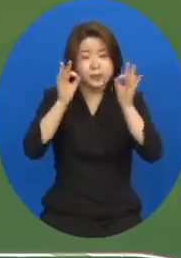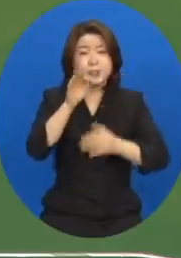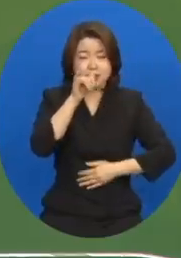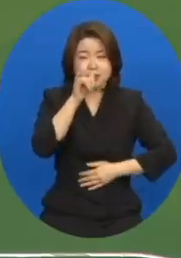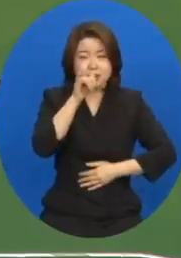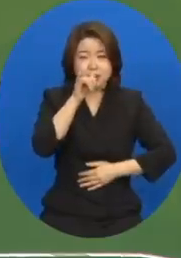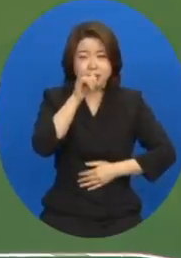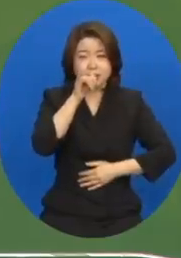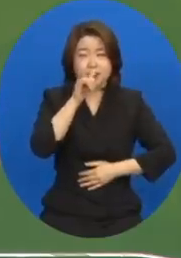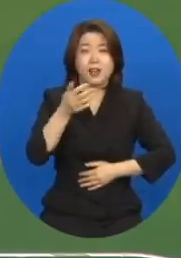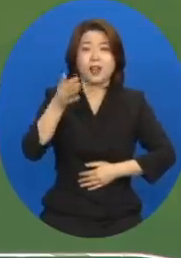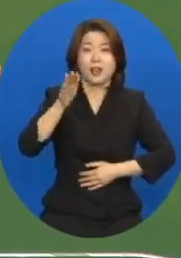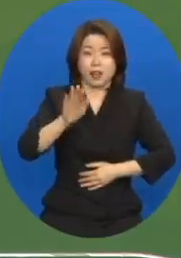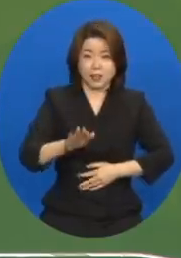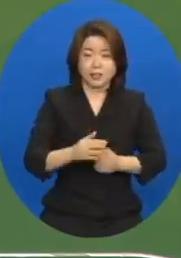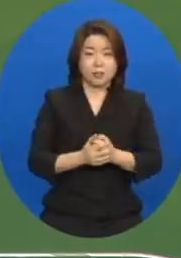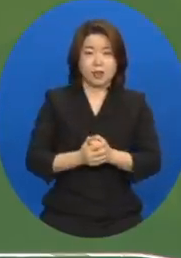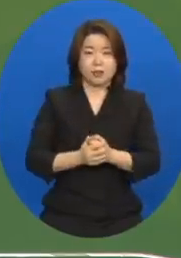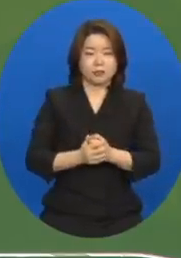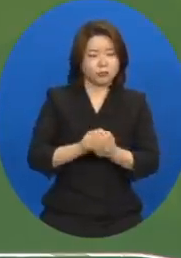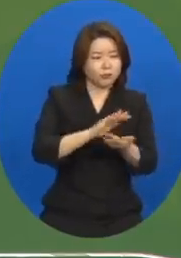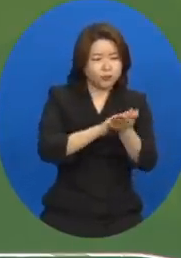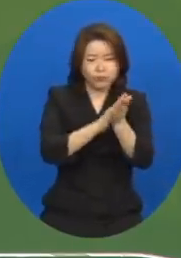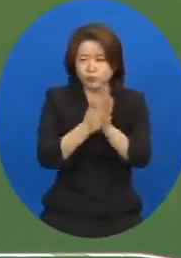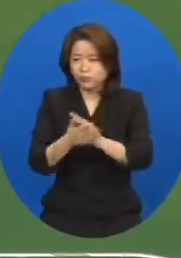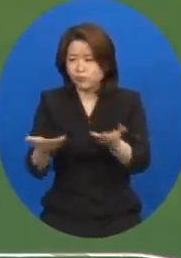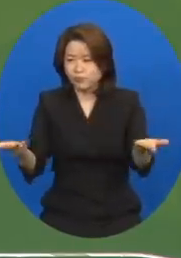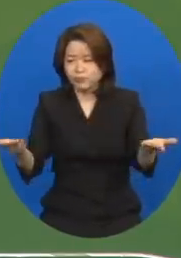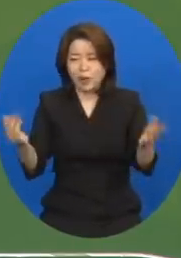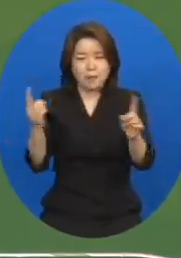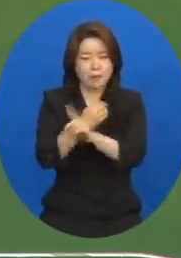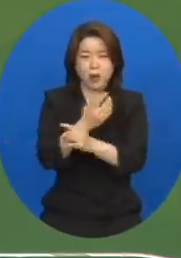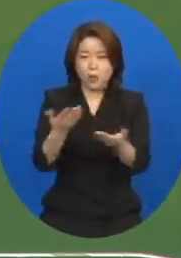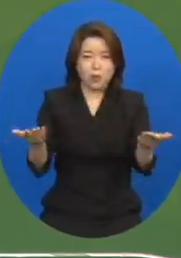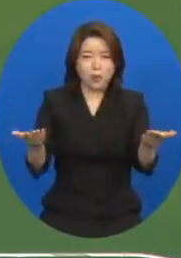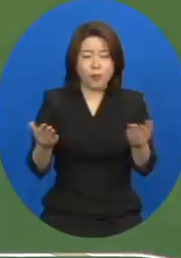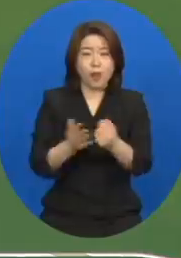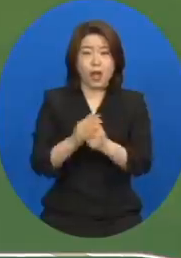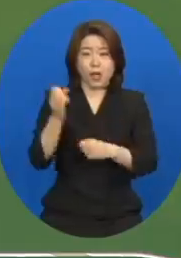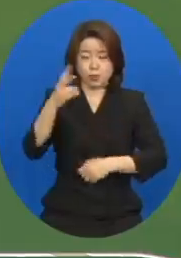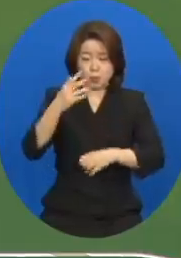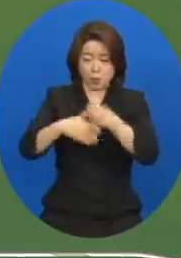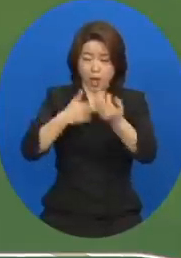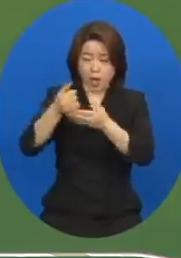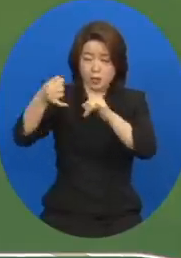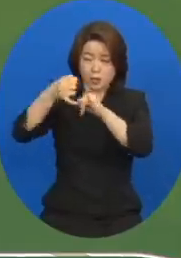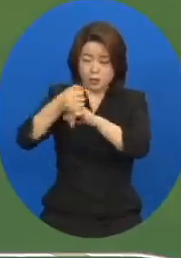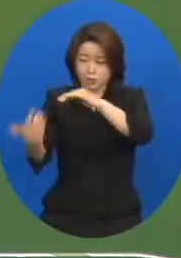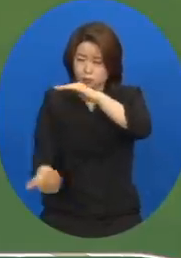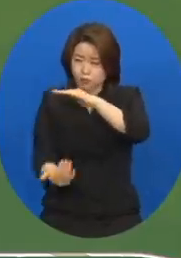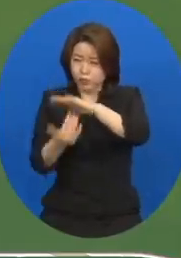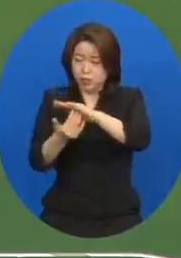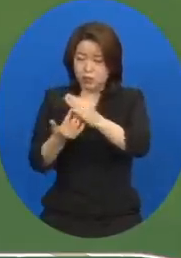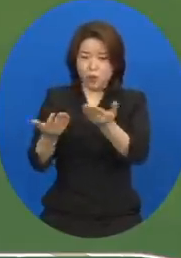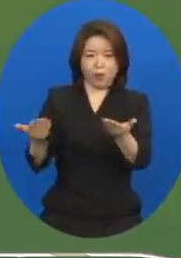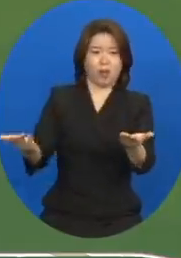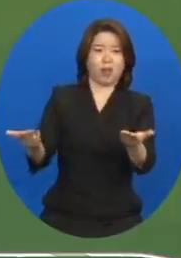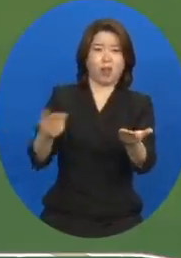그런데 뭐 변화되는 것도 없고 또 하나님의 약속이 이루어지는 것 같지